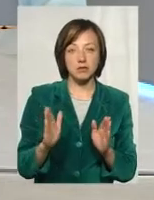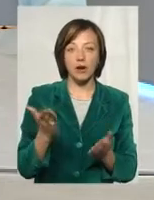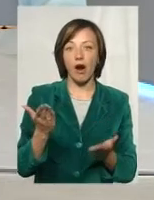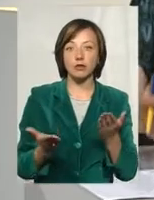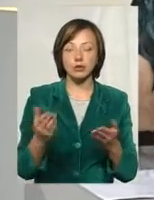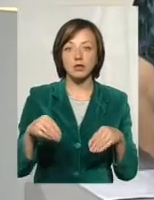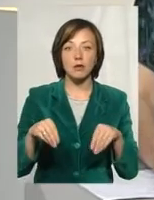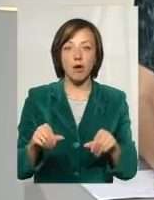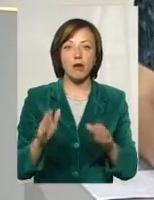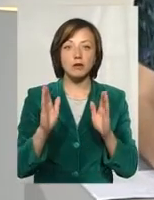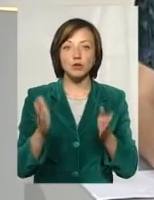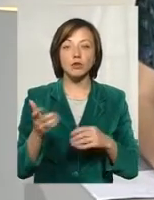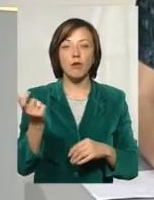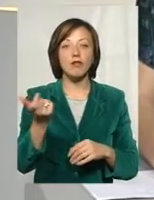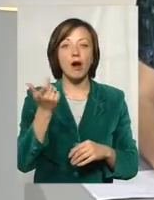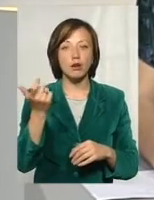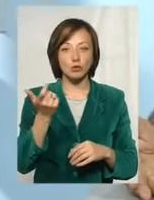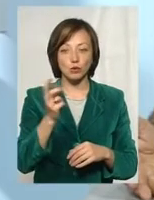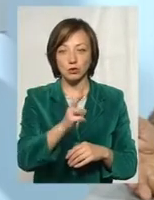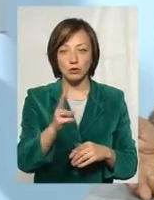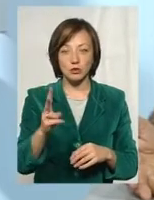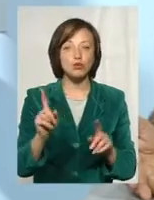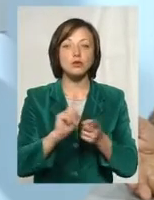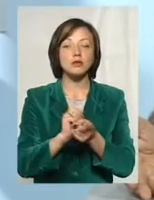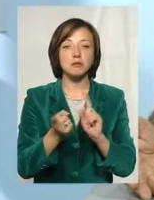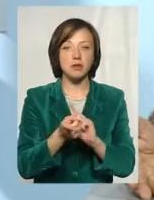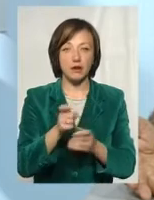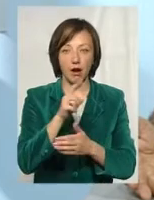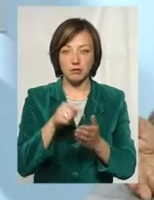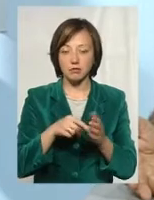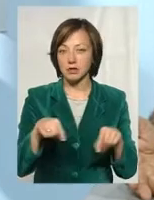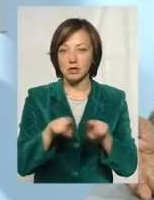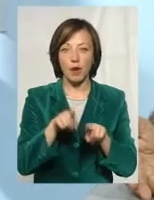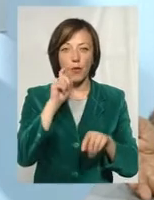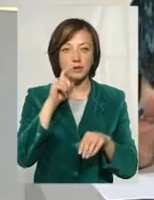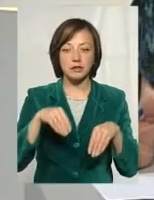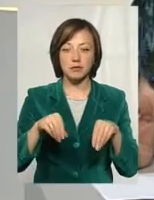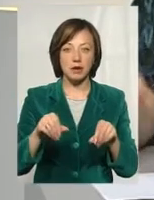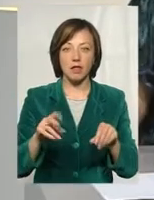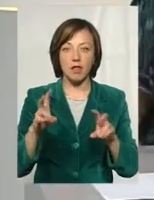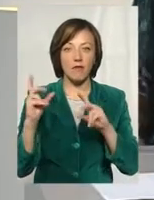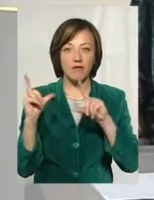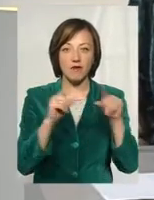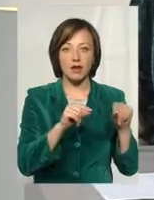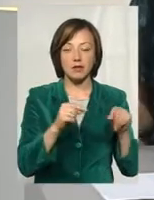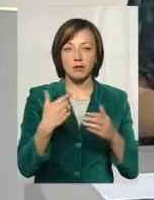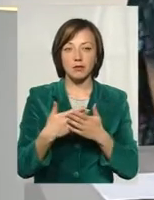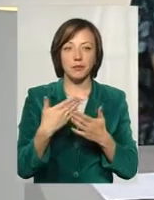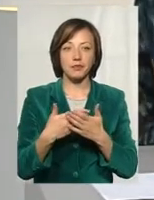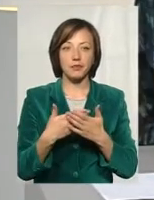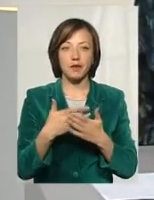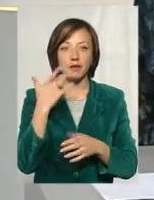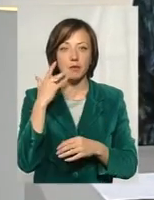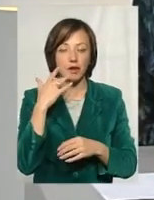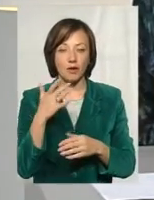якщо земля буде в власності, що зміниться? Так само українська земля, вона не вийде в Аргентину, а вона буде